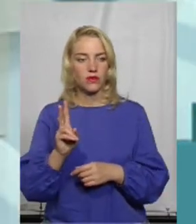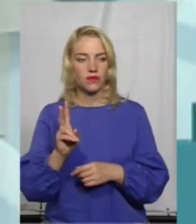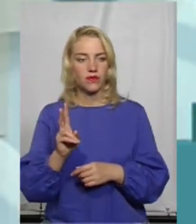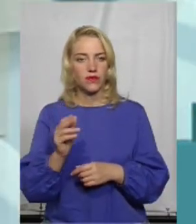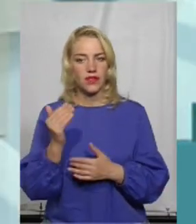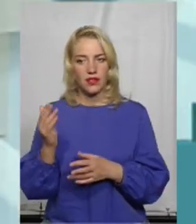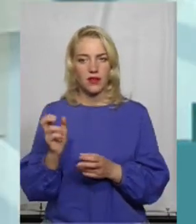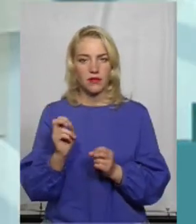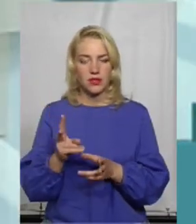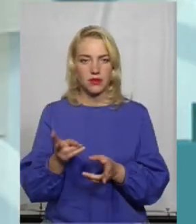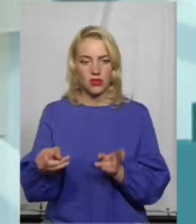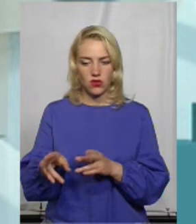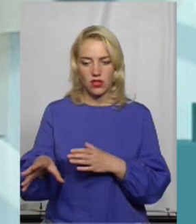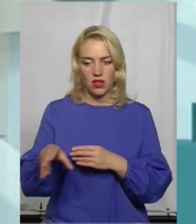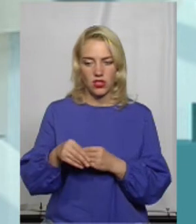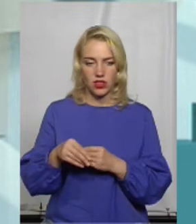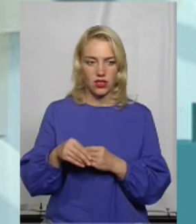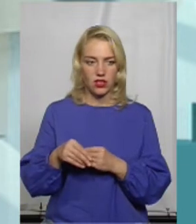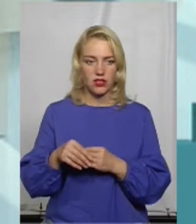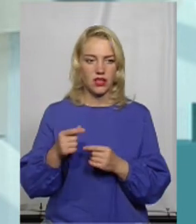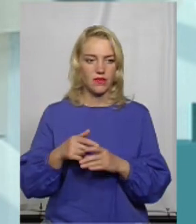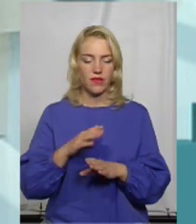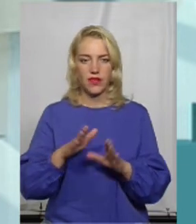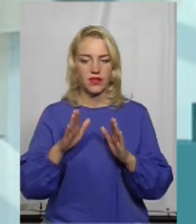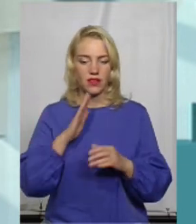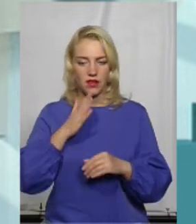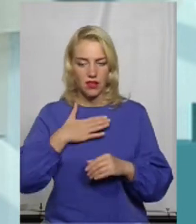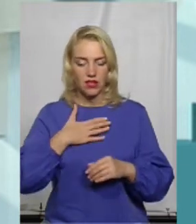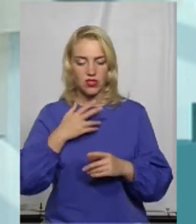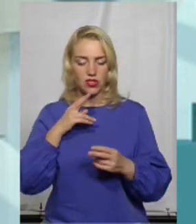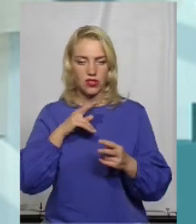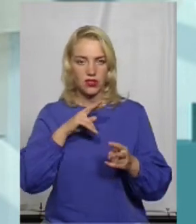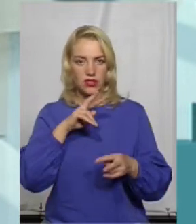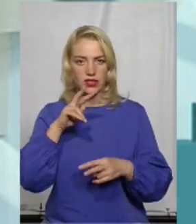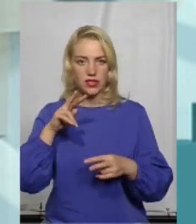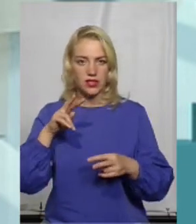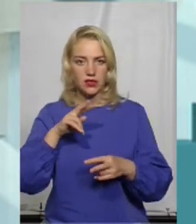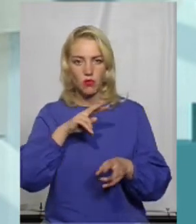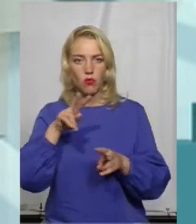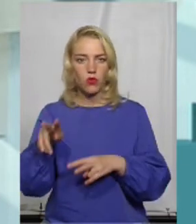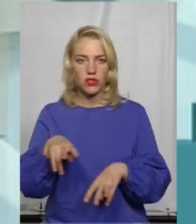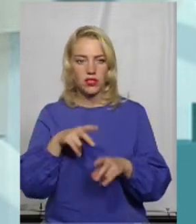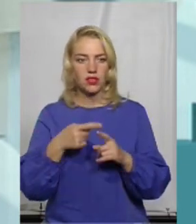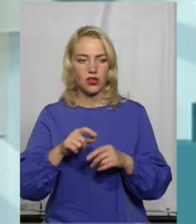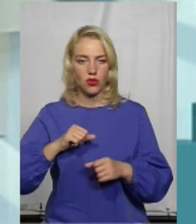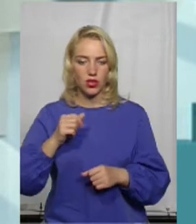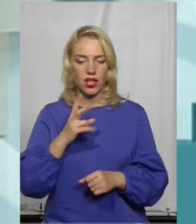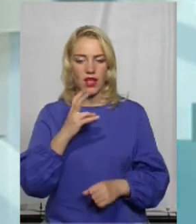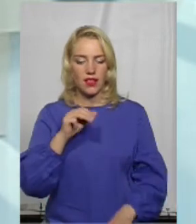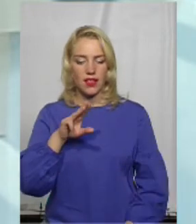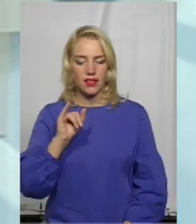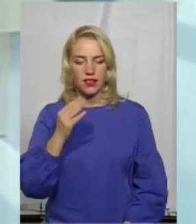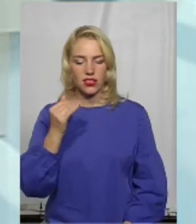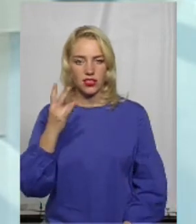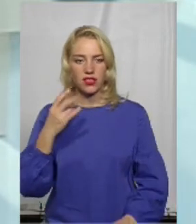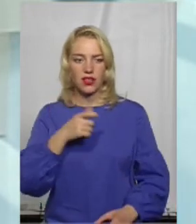там небезпечно залишатися. І, до речі, це не тільки наше спостереження, це і колежанок з Нітішина, депутаток, які